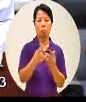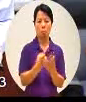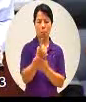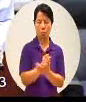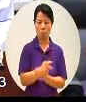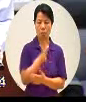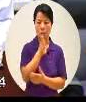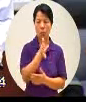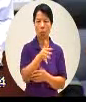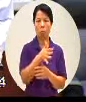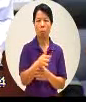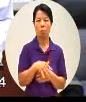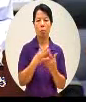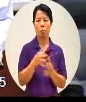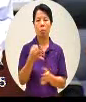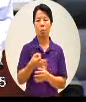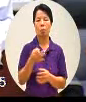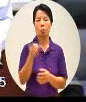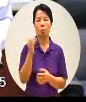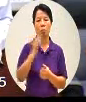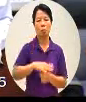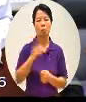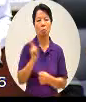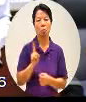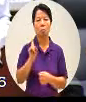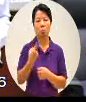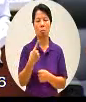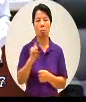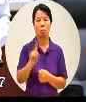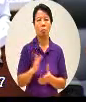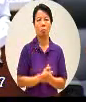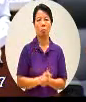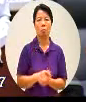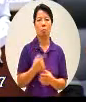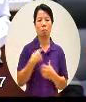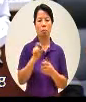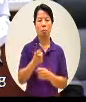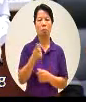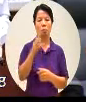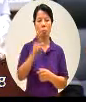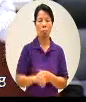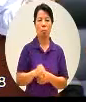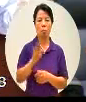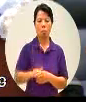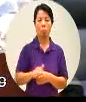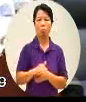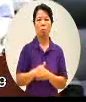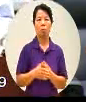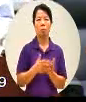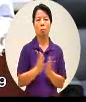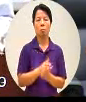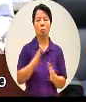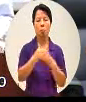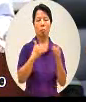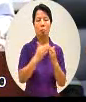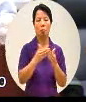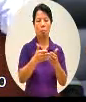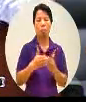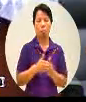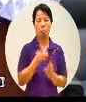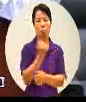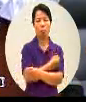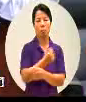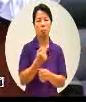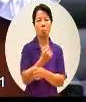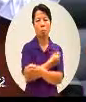尔，阮哪知恁钱伫倒啊？特别的规定，阮什么十万都要上网招标，学校会做死未啊？啊，